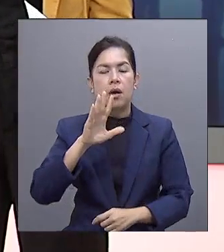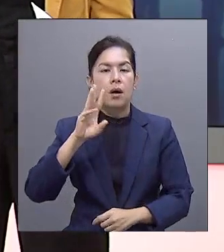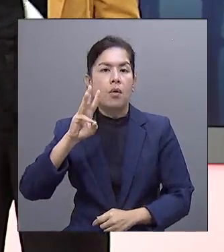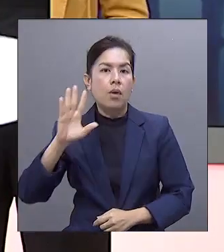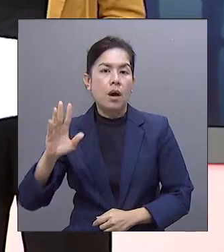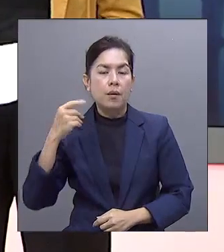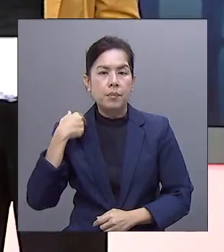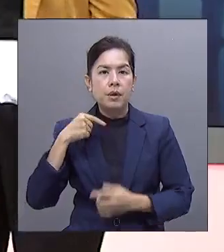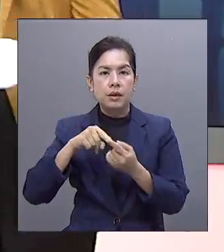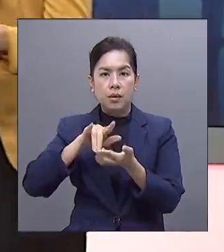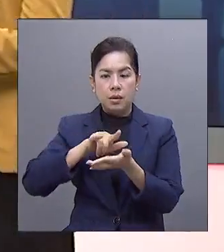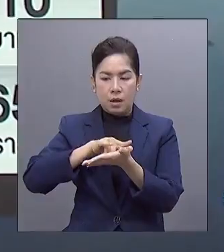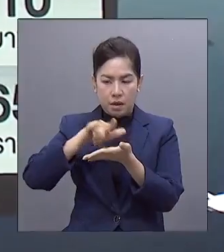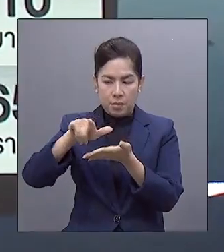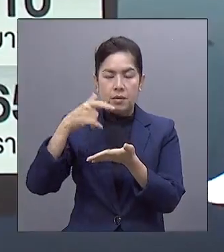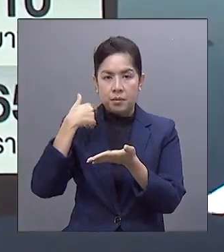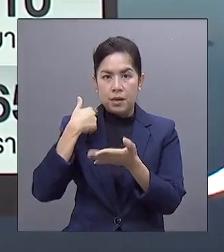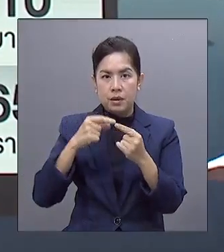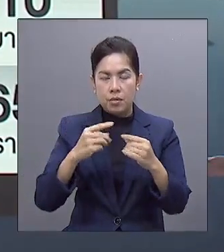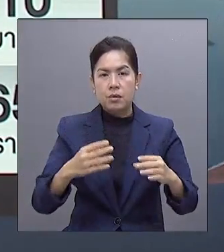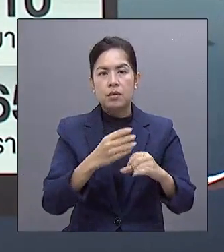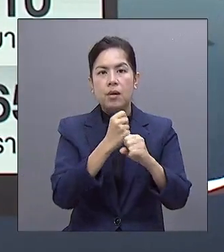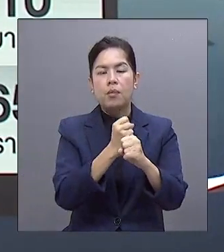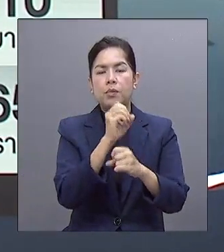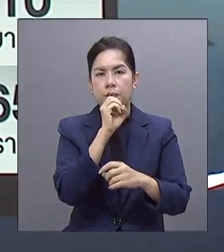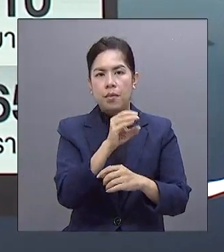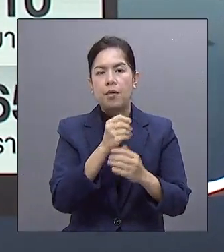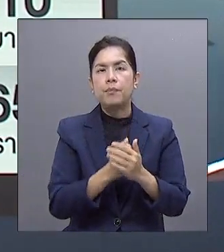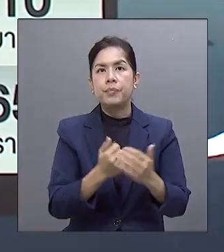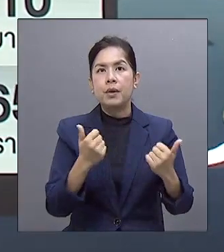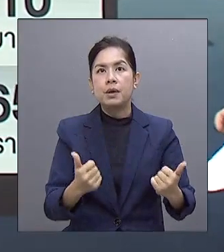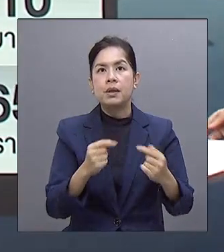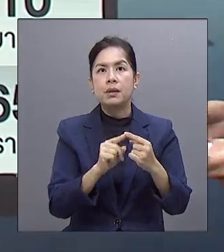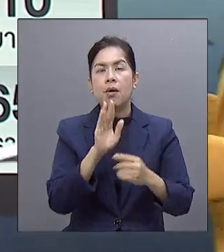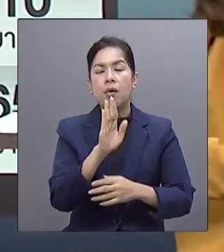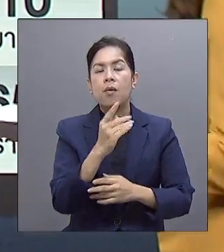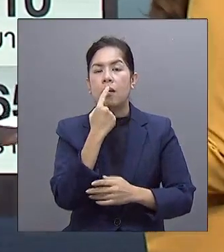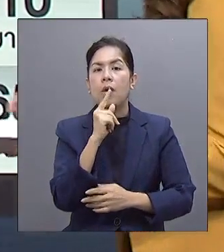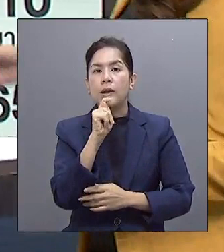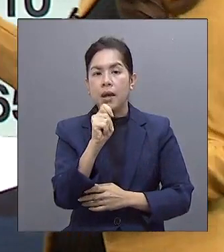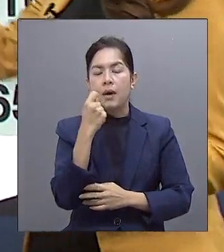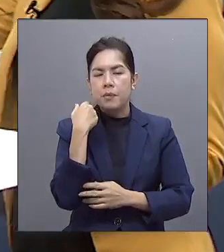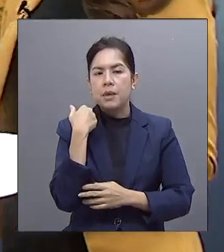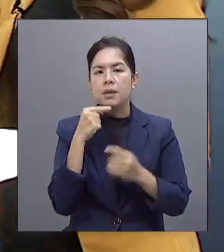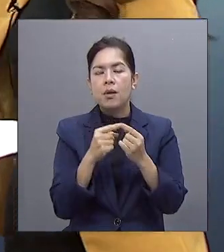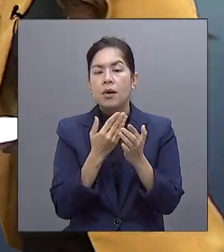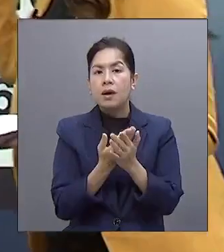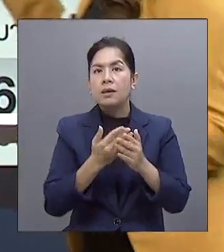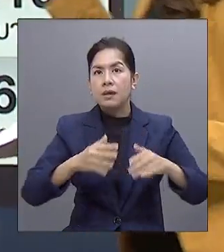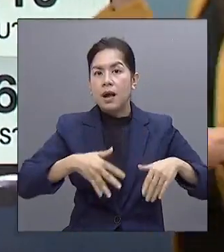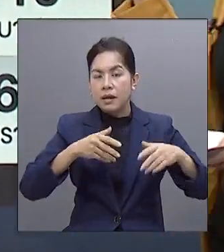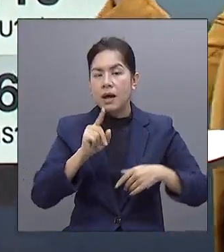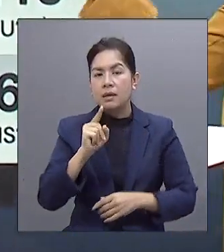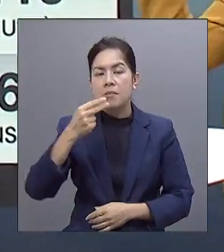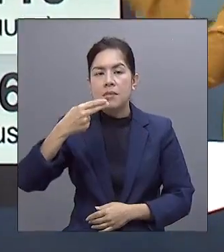การบินรายงานต่อตลาดหลักทรัพย์แห่งประเทศไทยนะคะเราจะเห็นได้ว่าไทยแอร์เอเชียค่ะมีรายได้นะคะอยู่ที่18,000